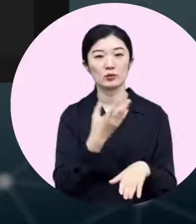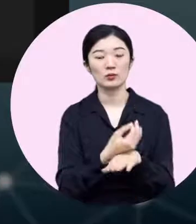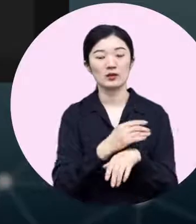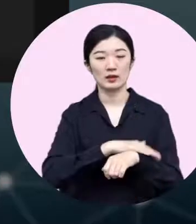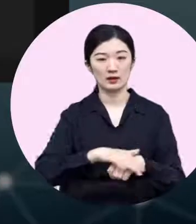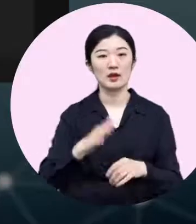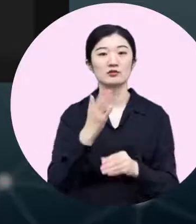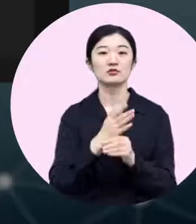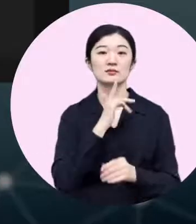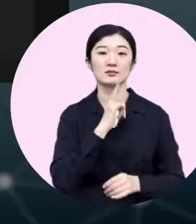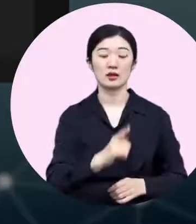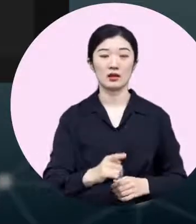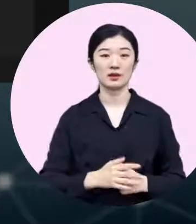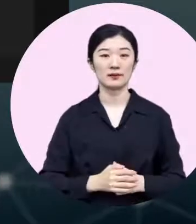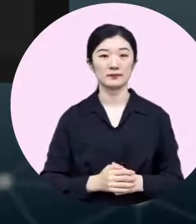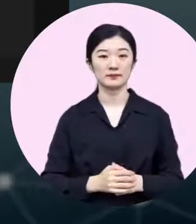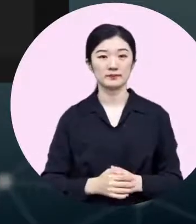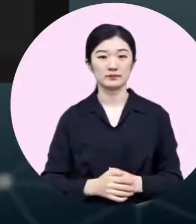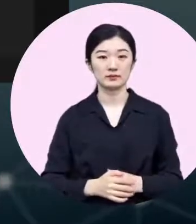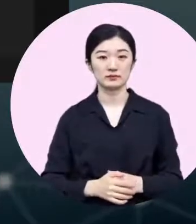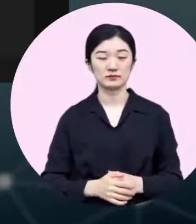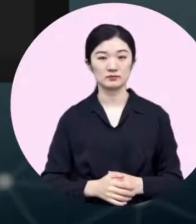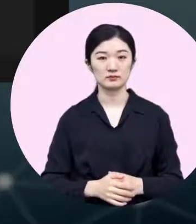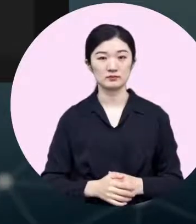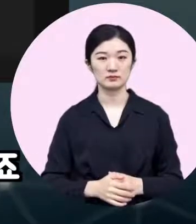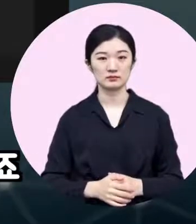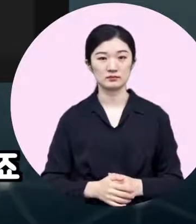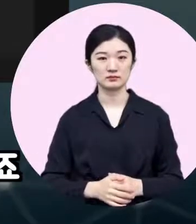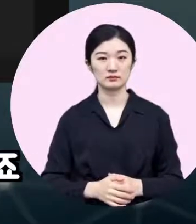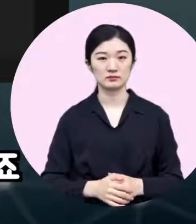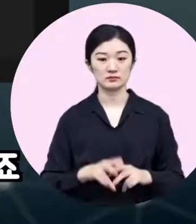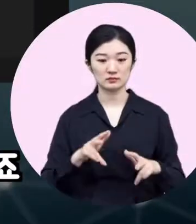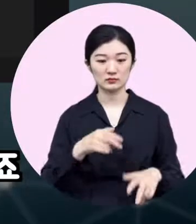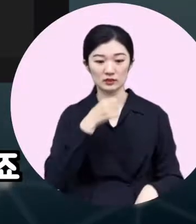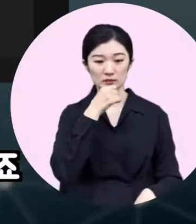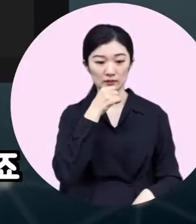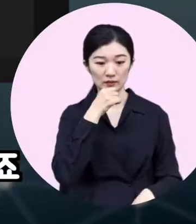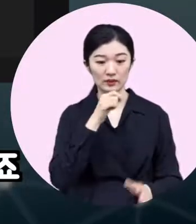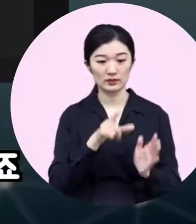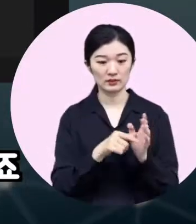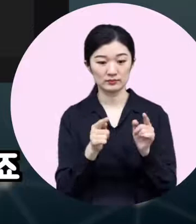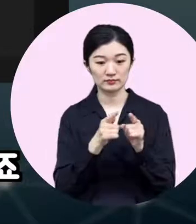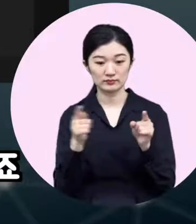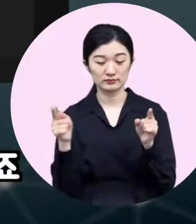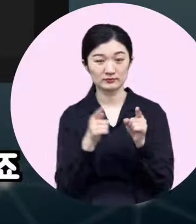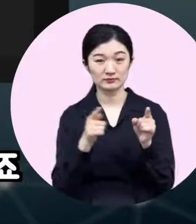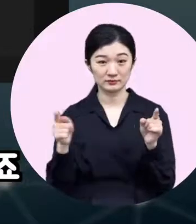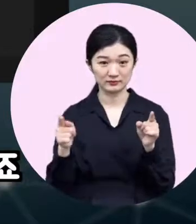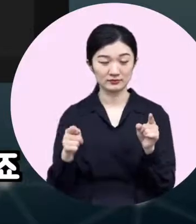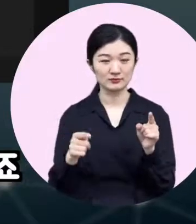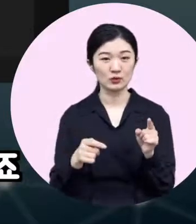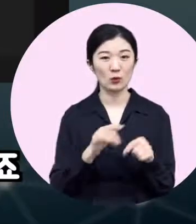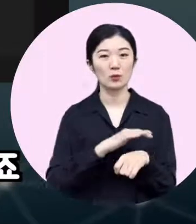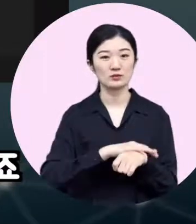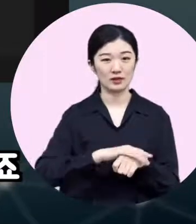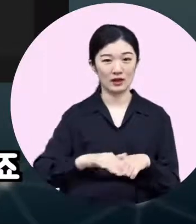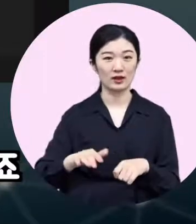그러니까 뭐 이 정도로 지금 표시가 된다는 거는 제대로 마이크가 연결이 돼 있다라고 보셔도